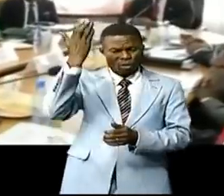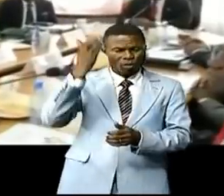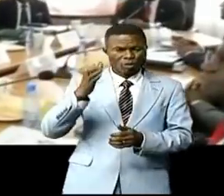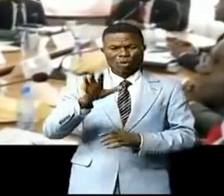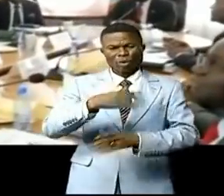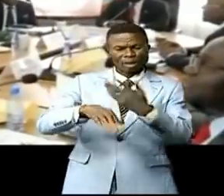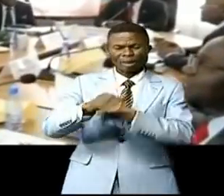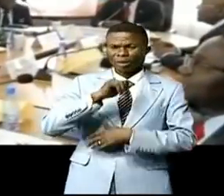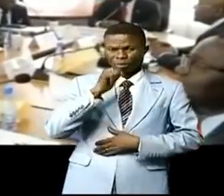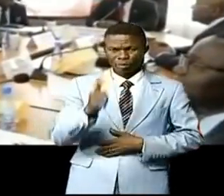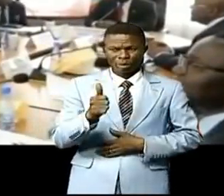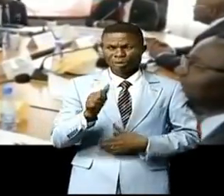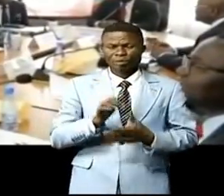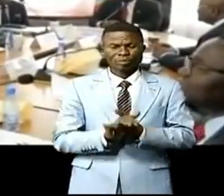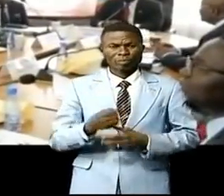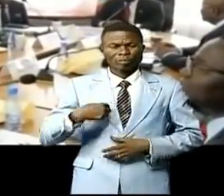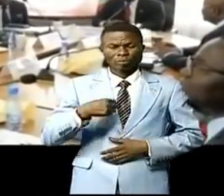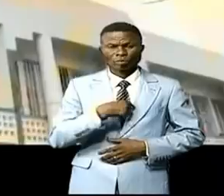tenir à participer personnellement